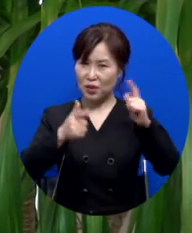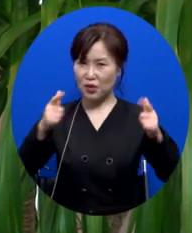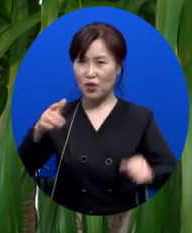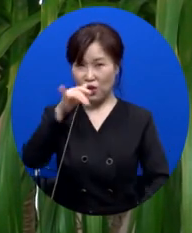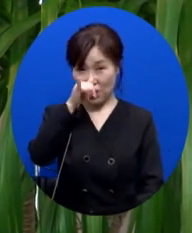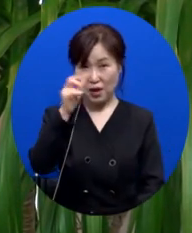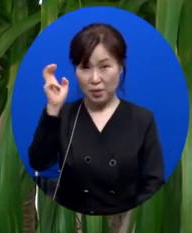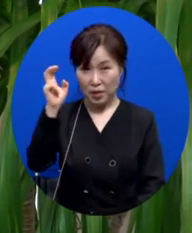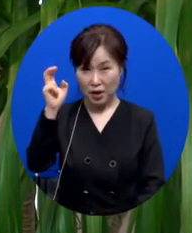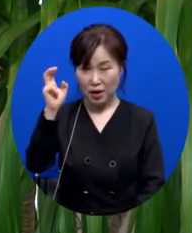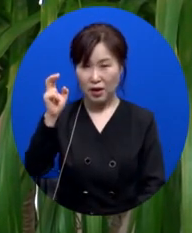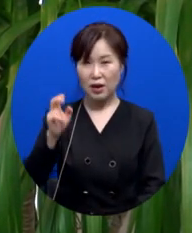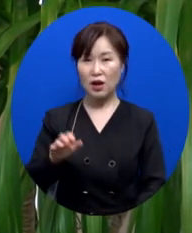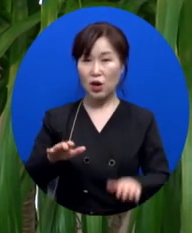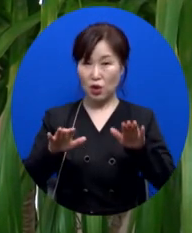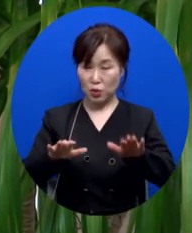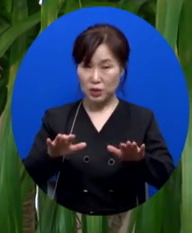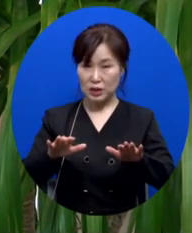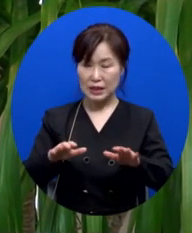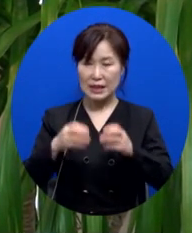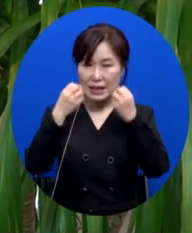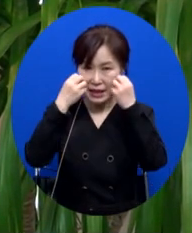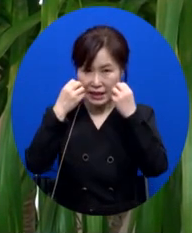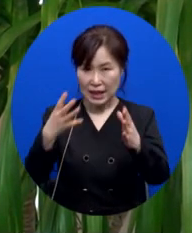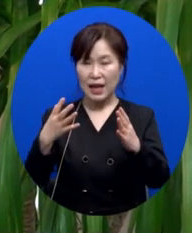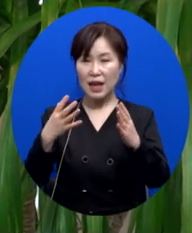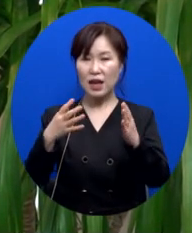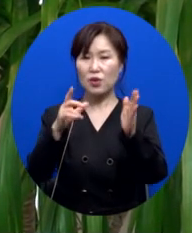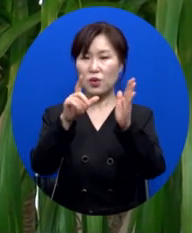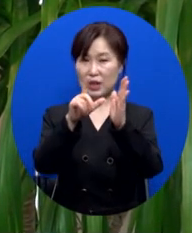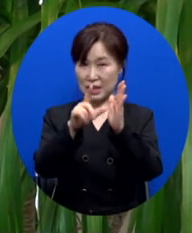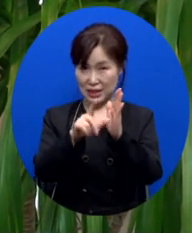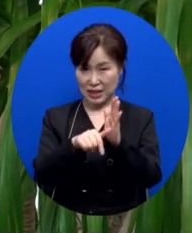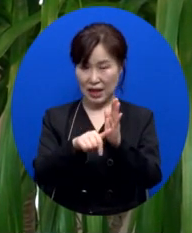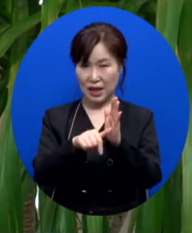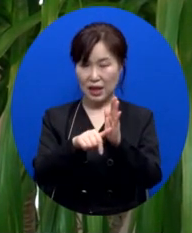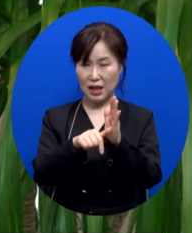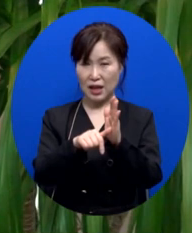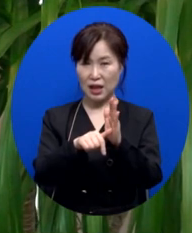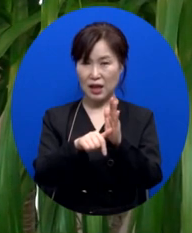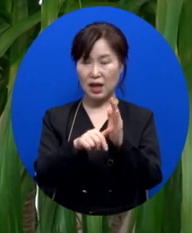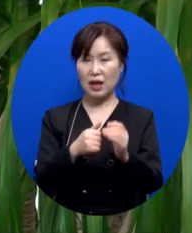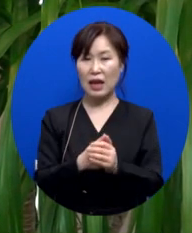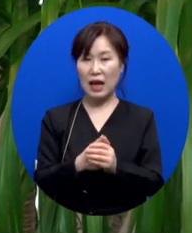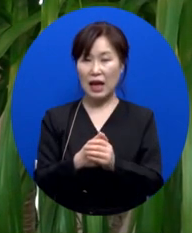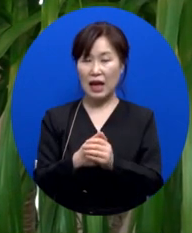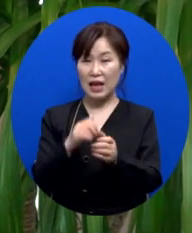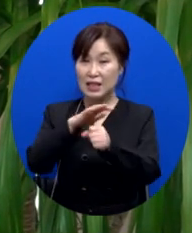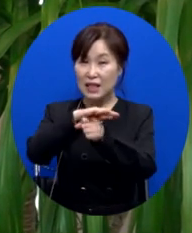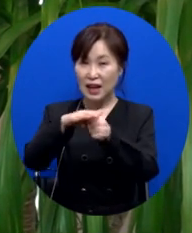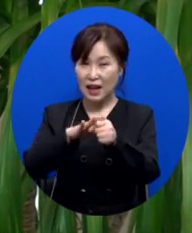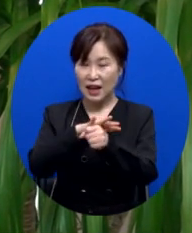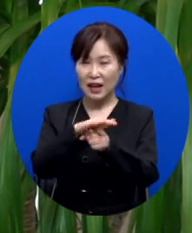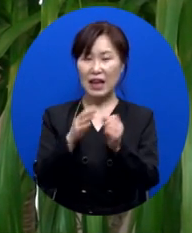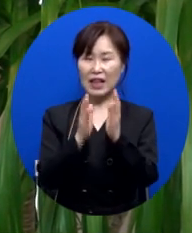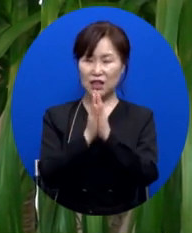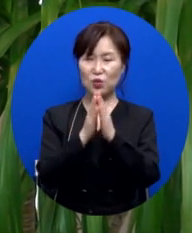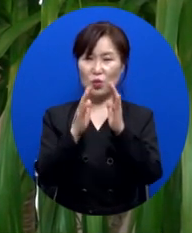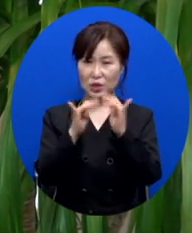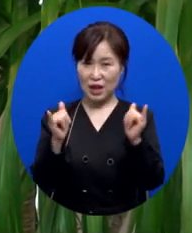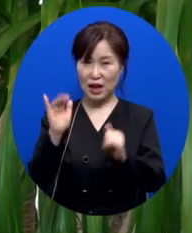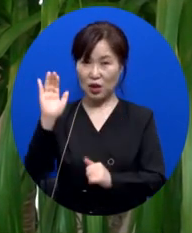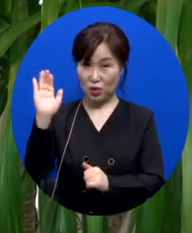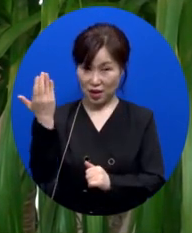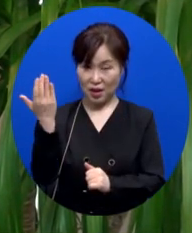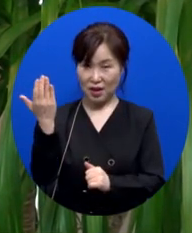저는 오늘 새로운 유 노 모른 사랑의기도 자가 되면서부터 라는